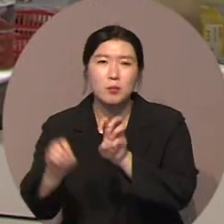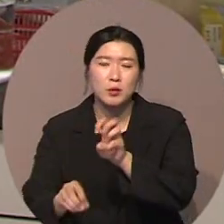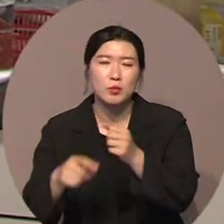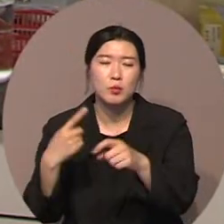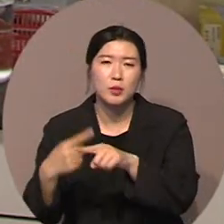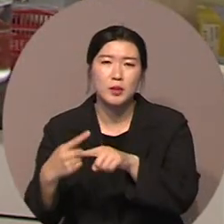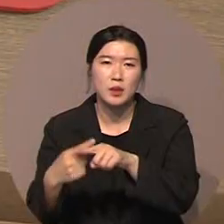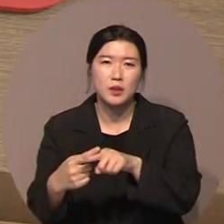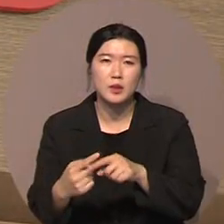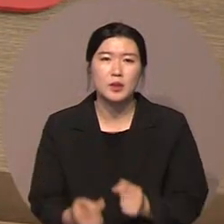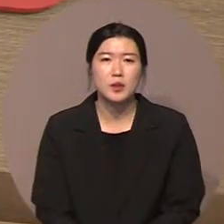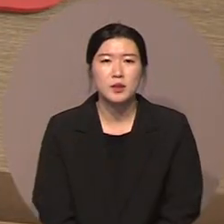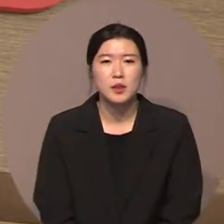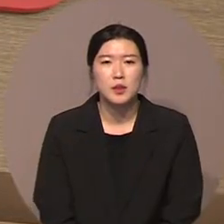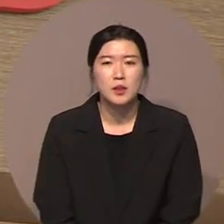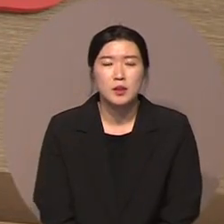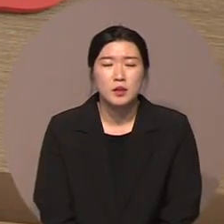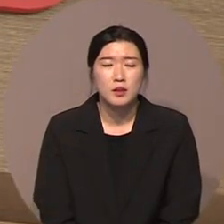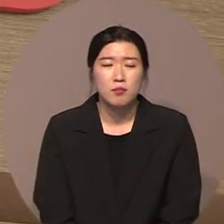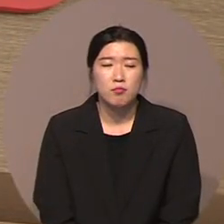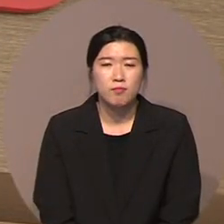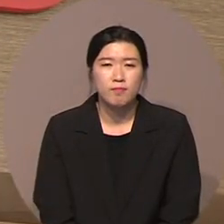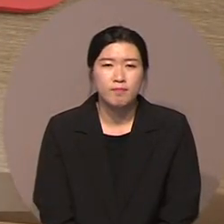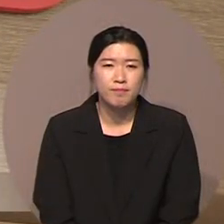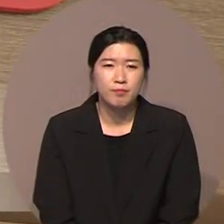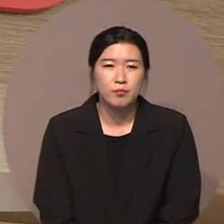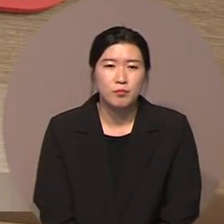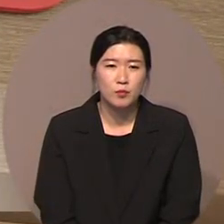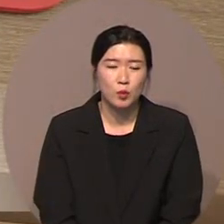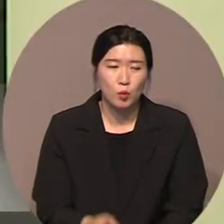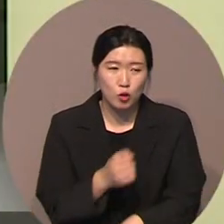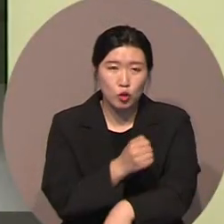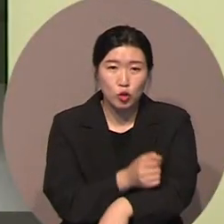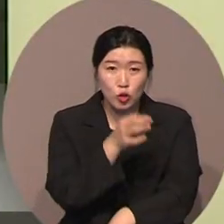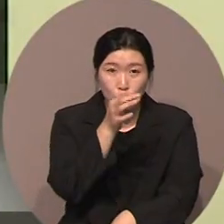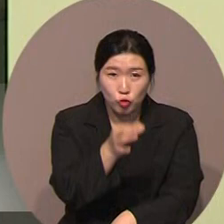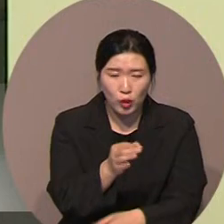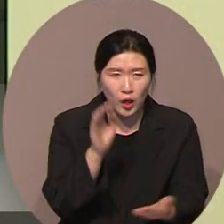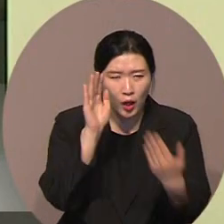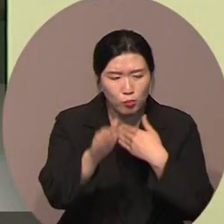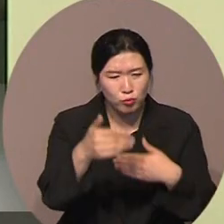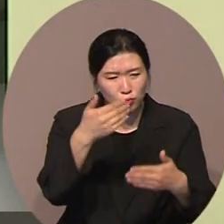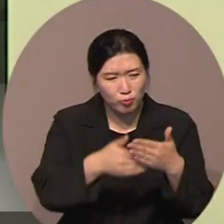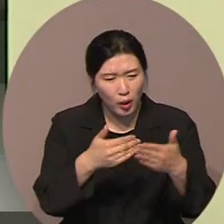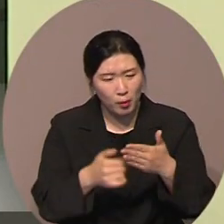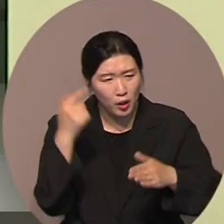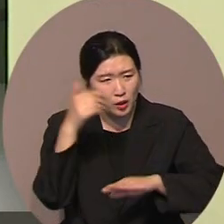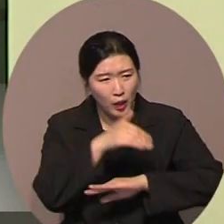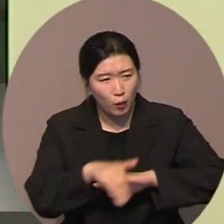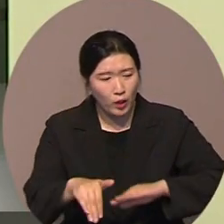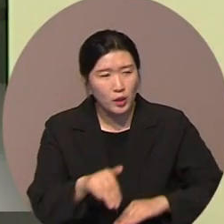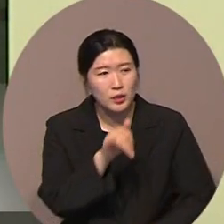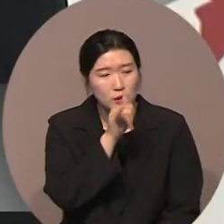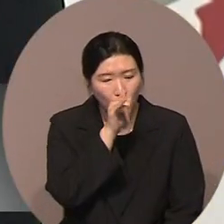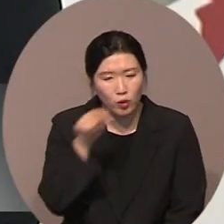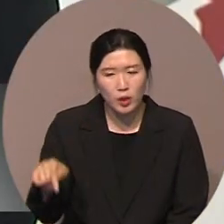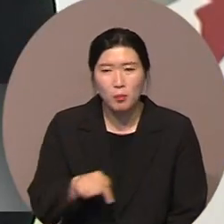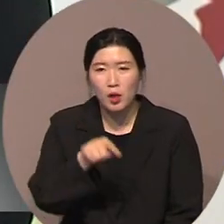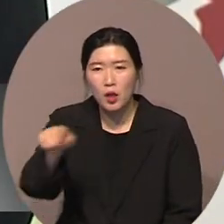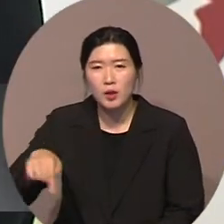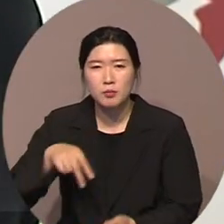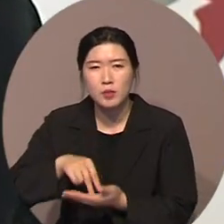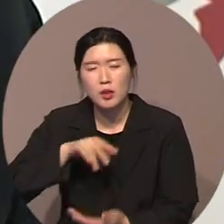사실상 삭감됐습니다. 여기에 인건비 성격인 연구수당 조정이나 중복되는 연구 통합도 예고돼